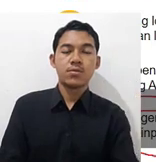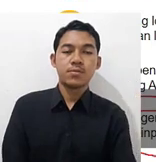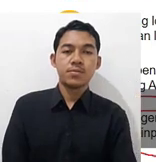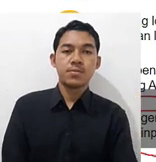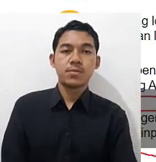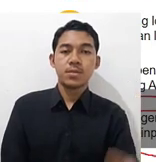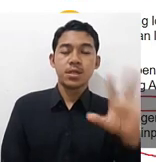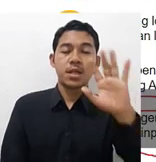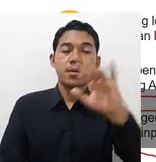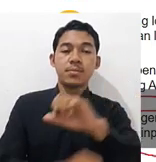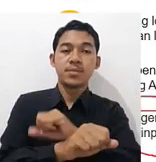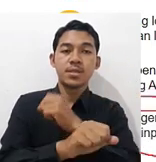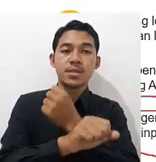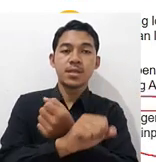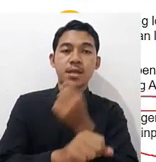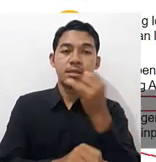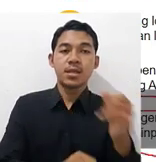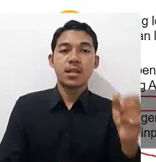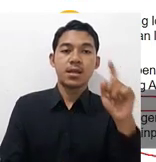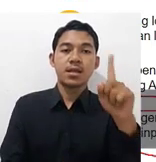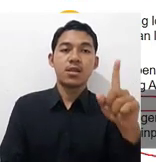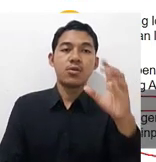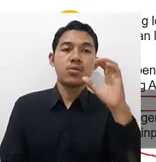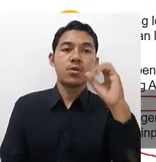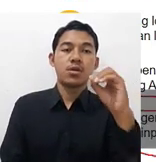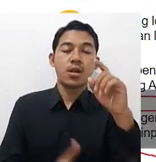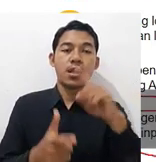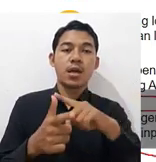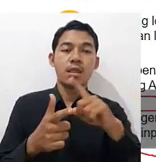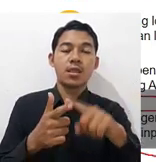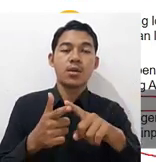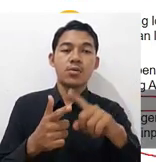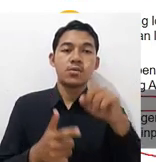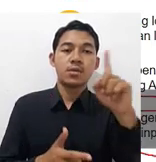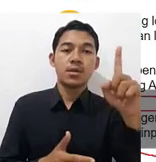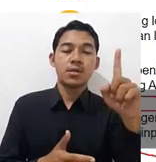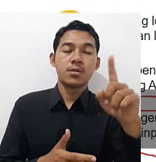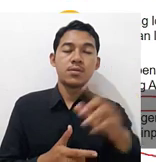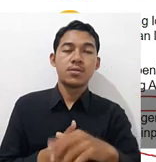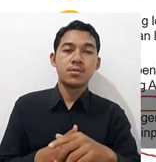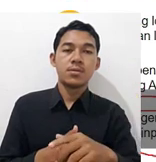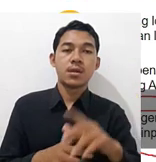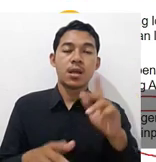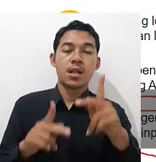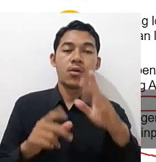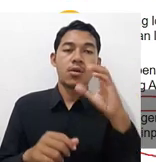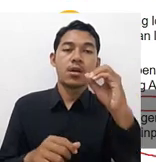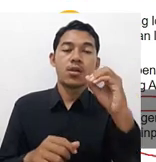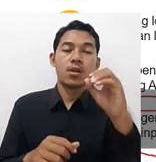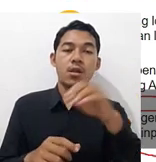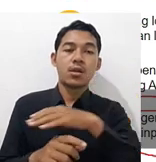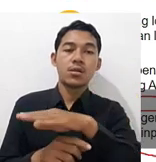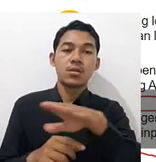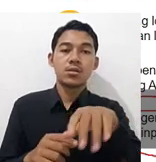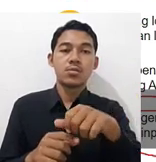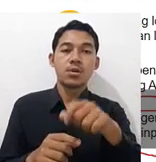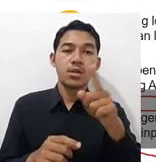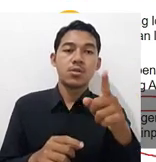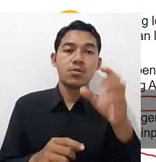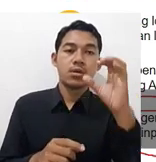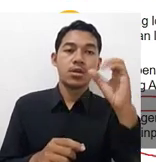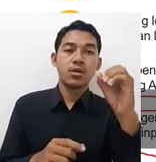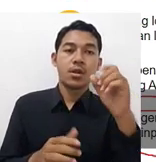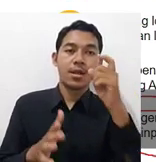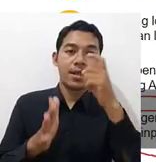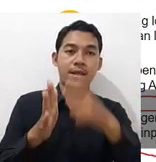salah satunya ada yang 0, salah satunya ada yang 1, atau malah kalau 0 semua itu 0 nilainya.